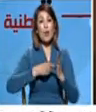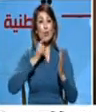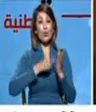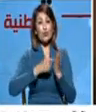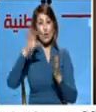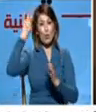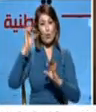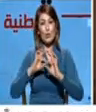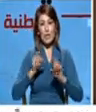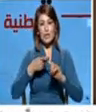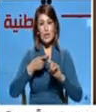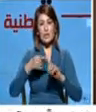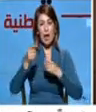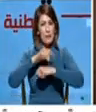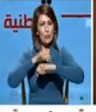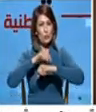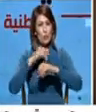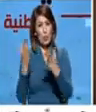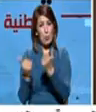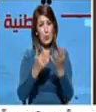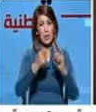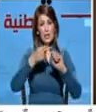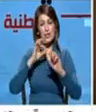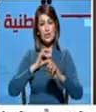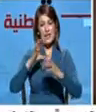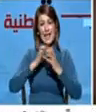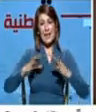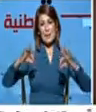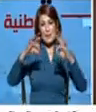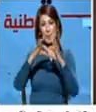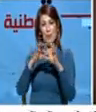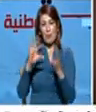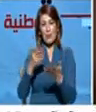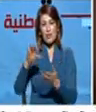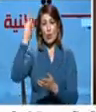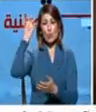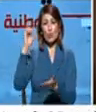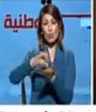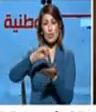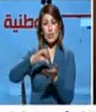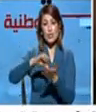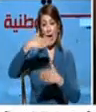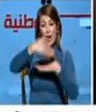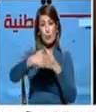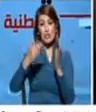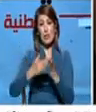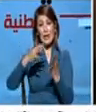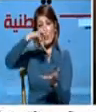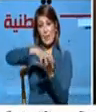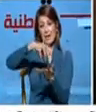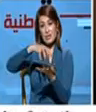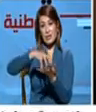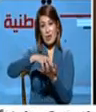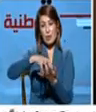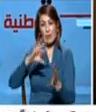اقرب الاوقات حديثا المنظومه وتوجد على مستوى ال ال تونس العاصمه المستودعات المركزيه الى مستودعات اقليميه بكل